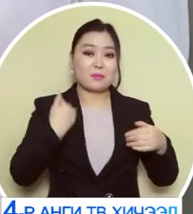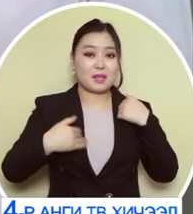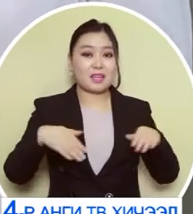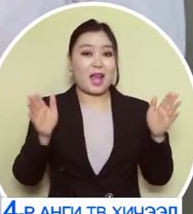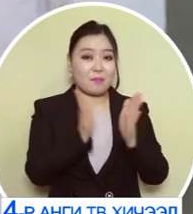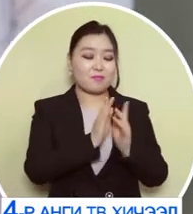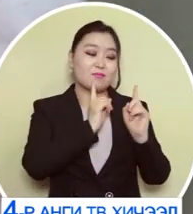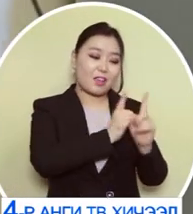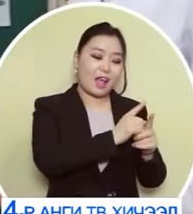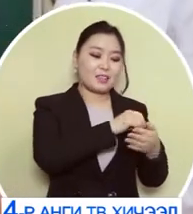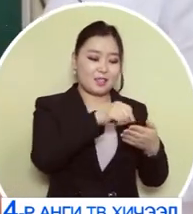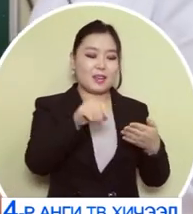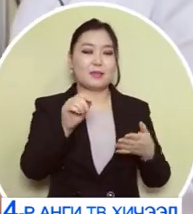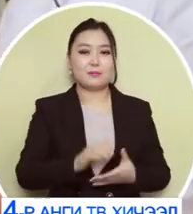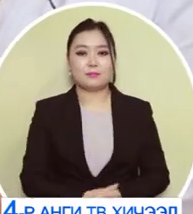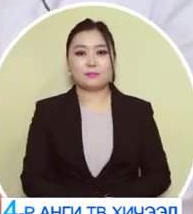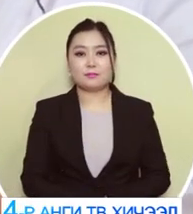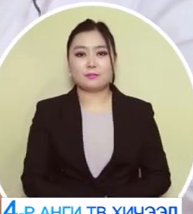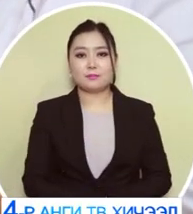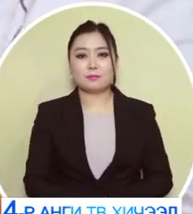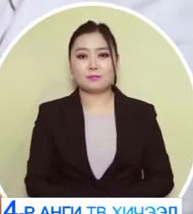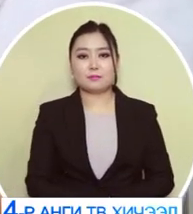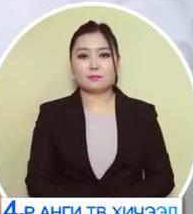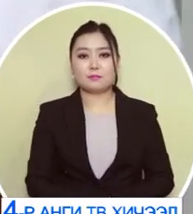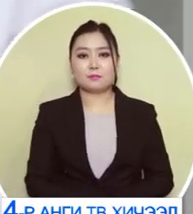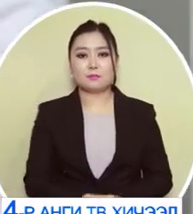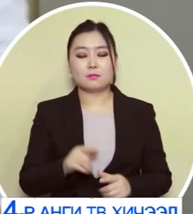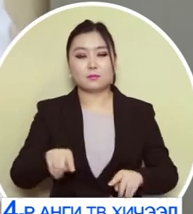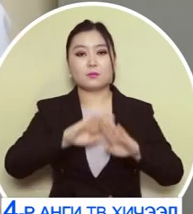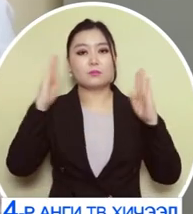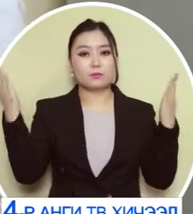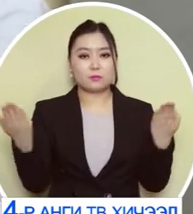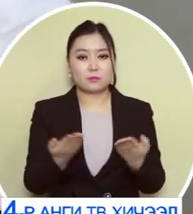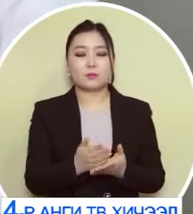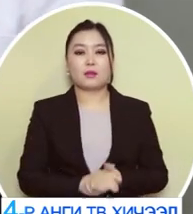Енді жұмыс парақтарыңа қарап отырып, мұғалімдеріңмен бірге жұмыстаңдар.